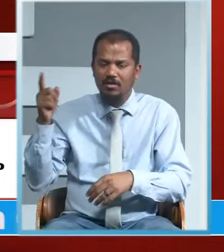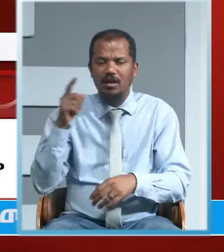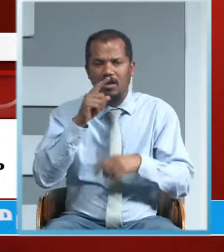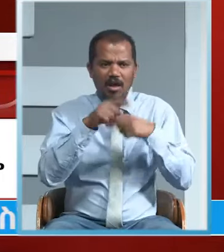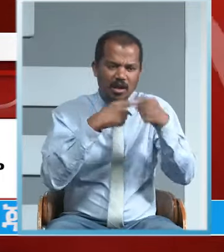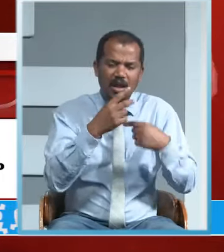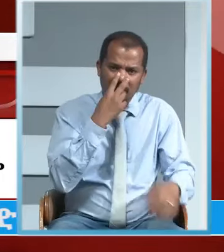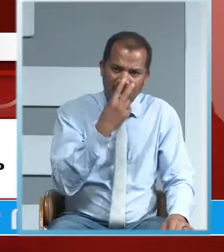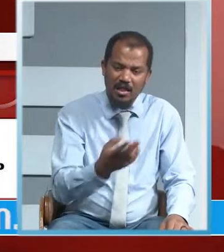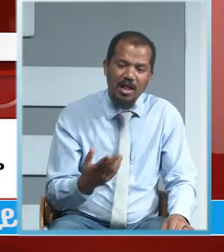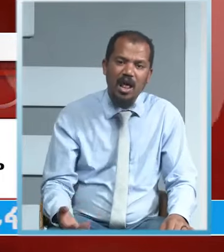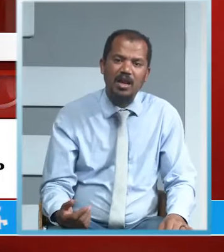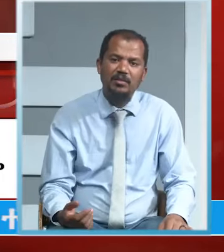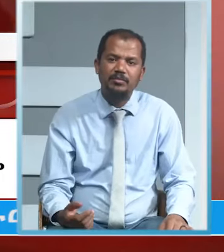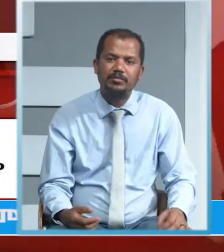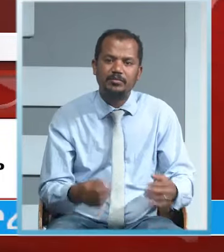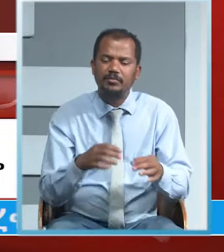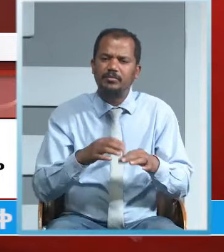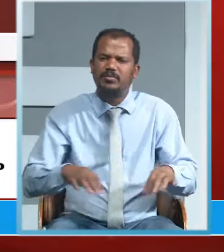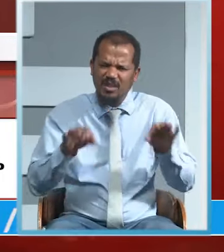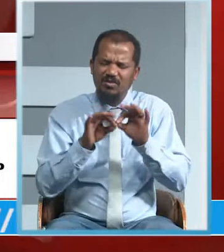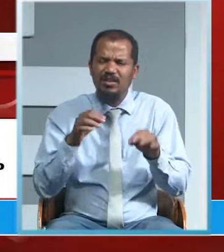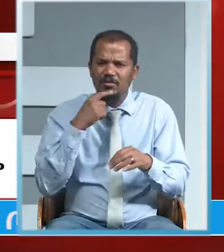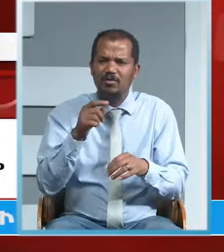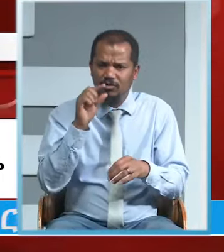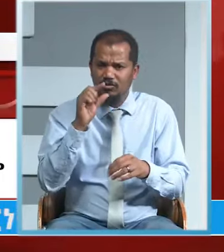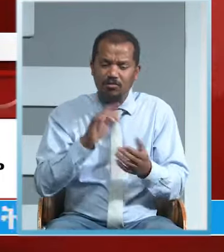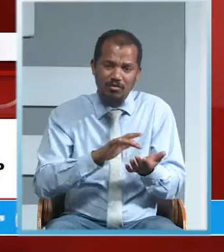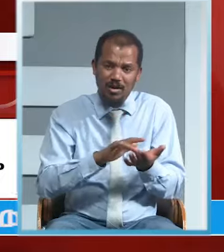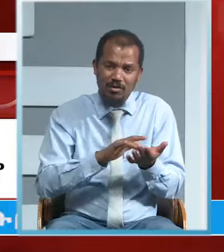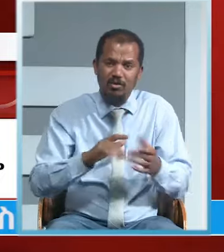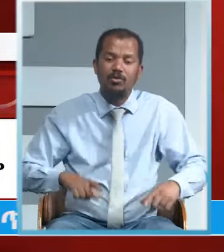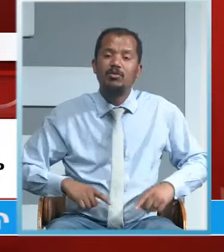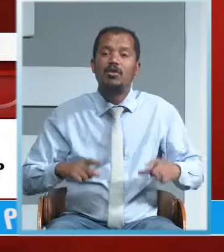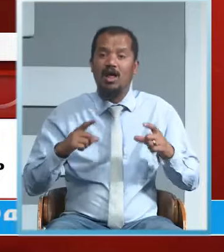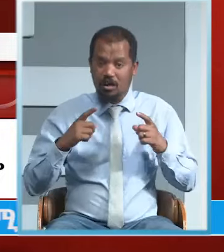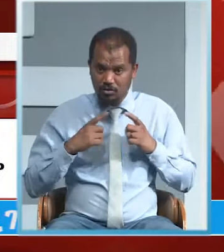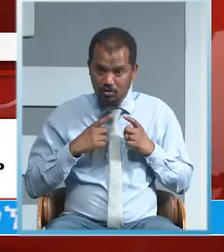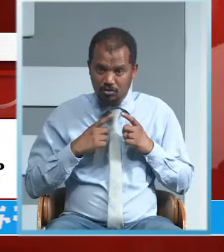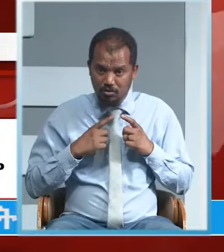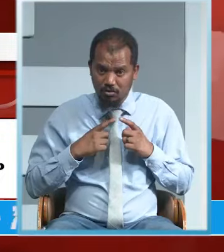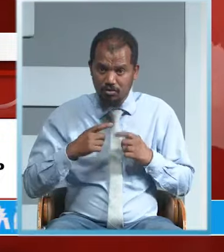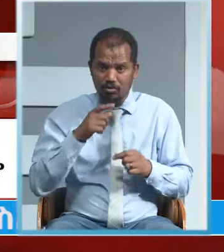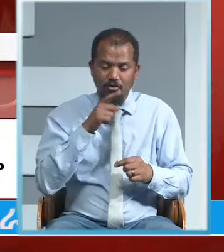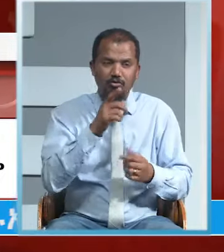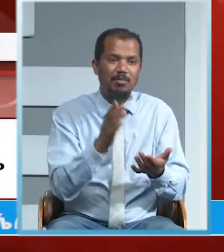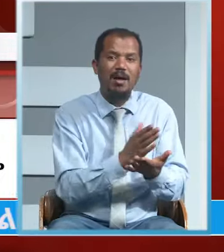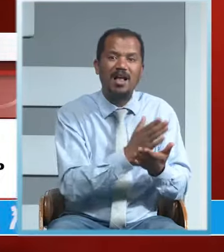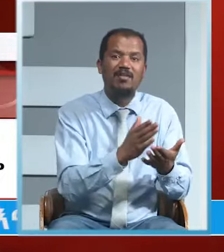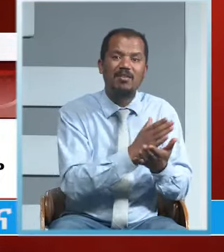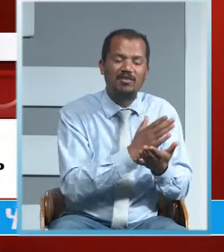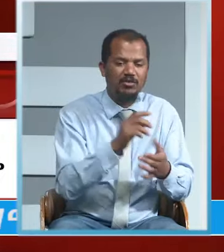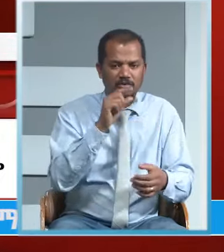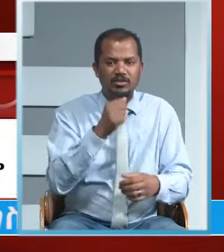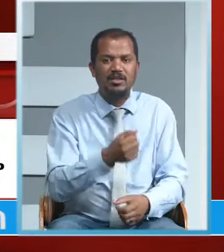አርገናል ስለዚህ አስፈልጋ የሚባሉ የተወሰነ መናይቶች ይኖራቸውም እሱን በማካፈል ረገድም የተወሰነ